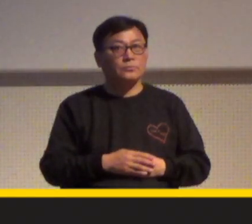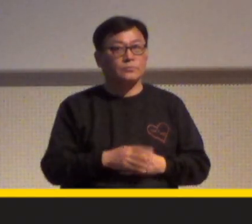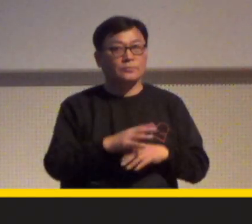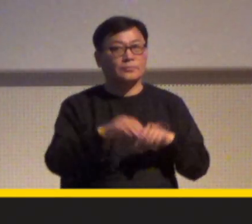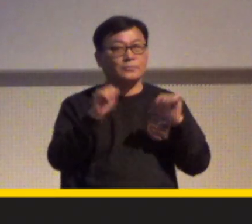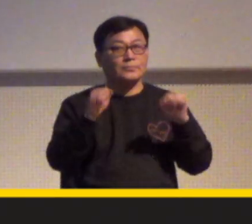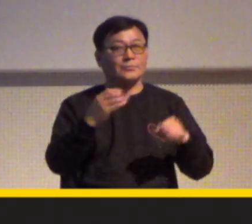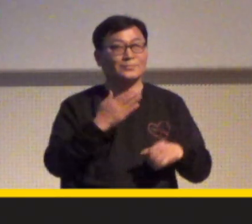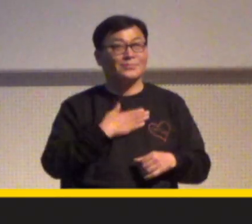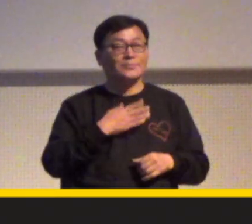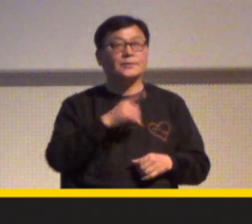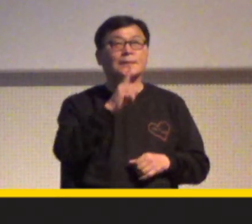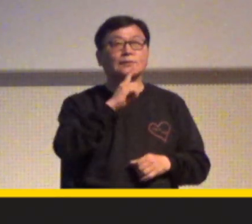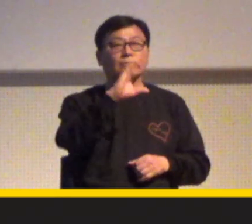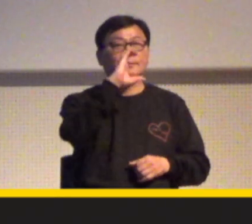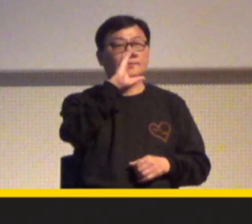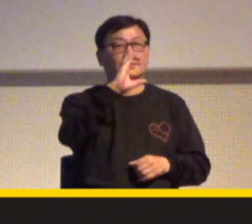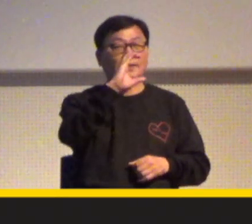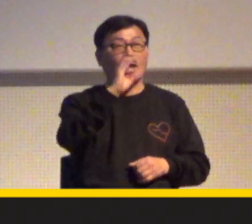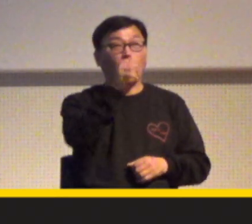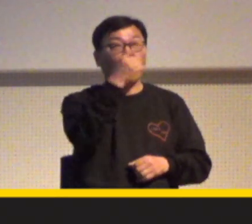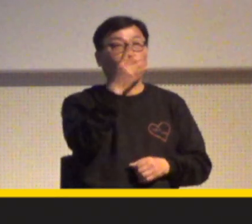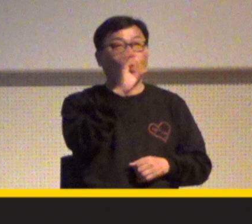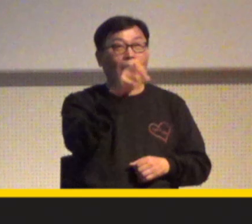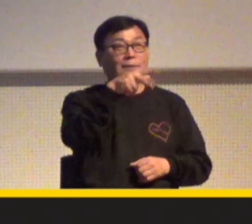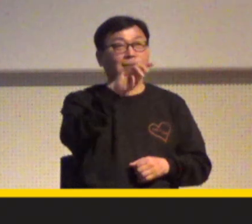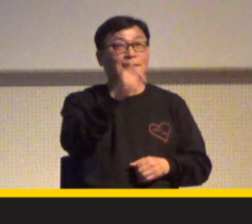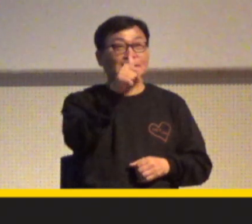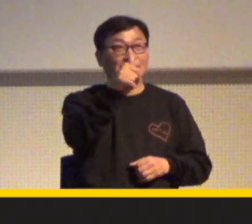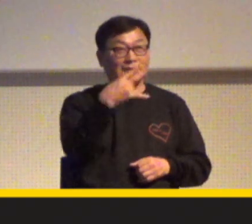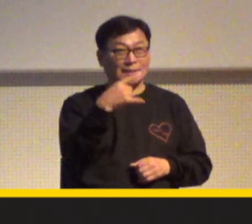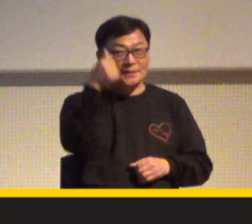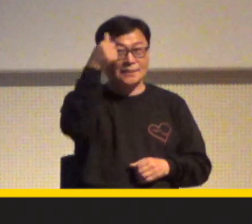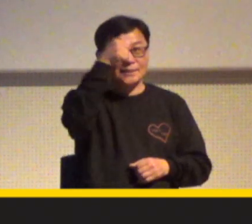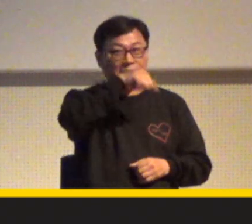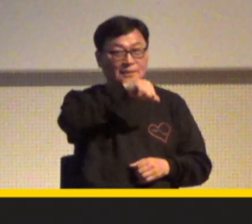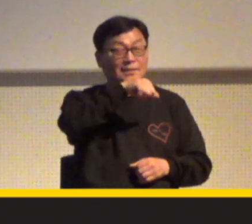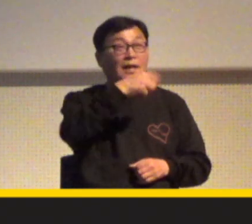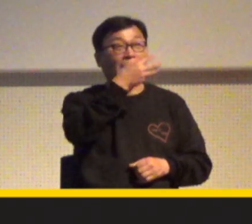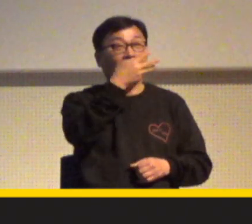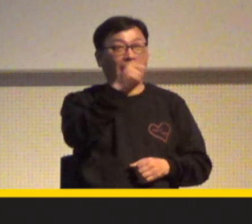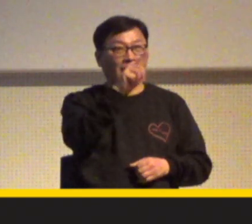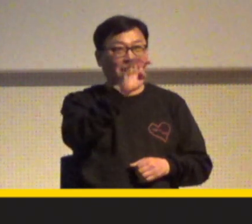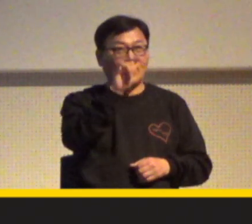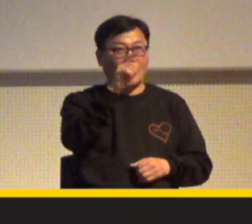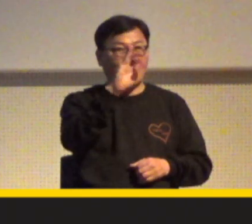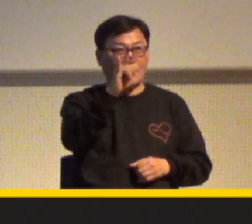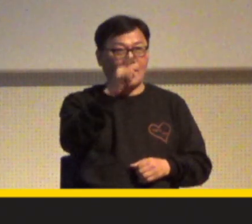안녕하세요. 저는 태종빈 동장 옛 황진이 라파엘라입니다.